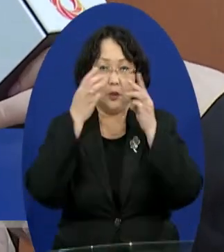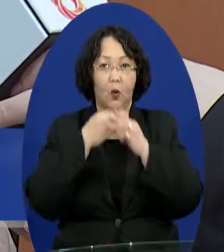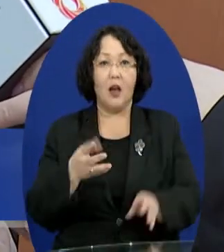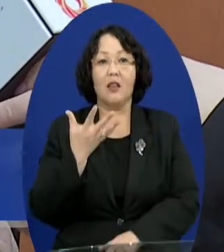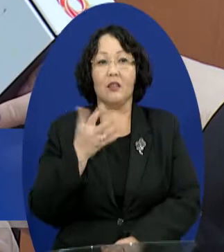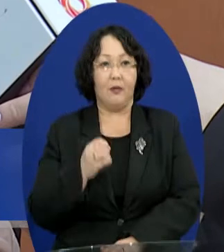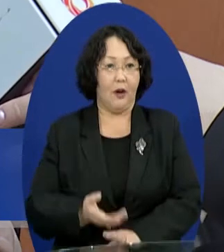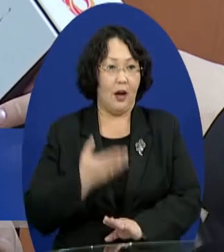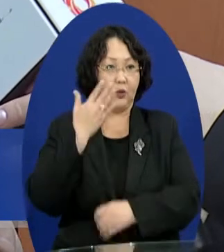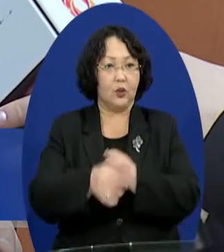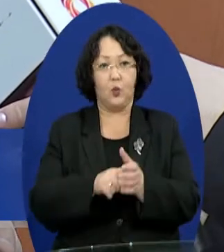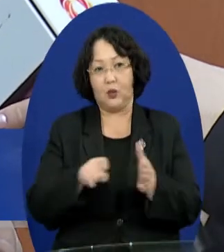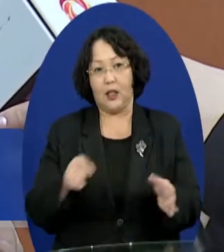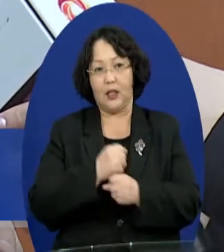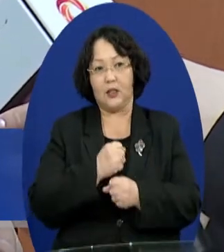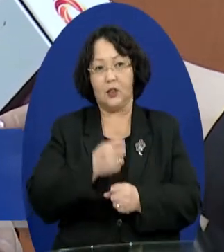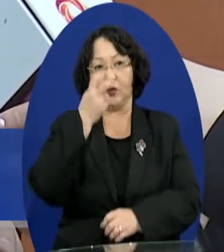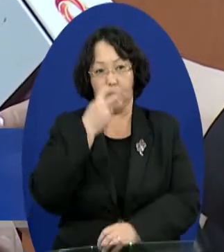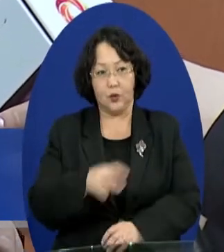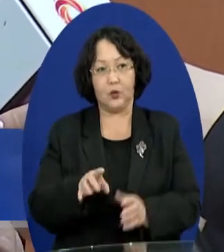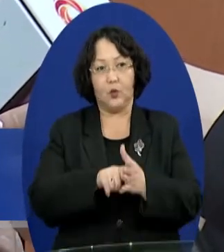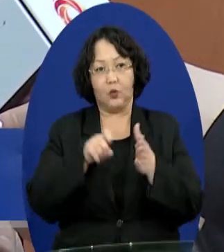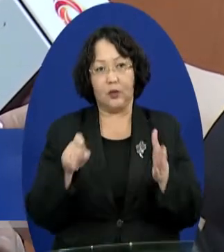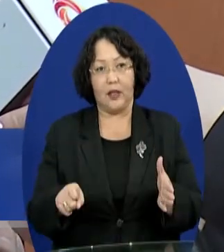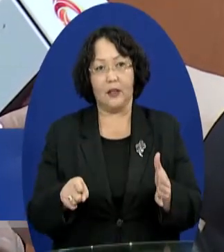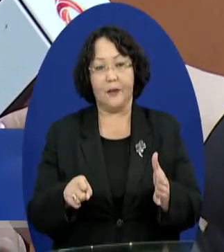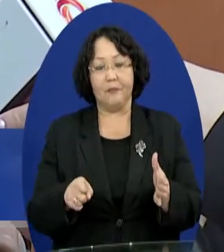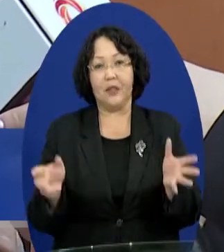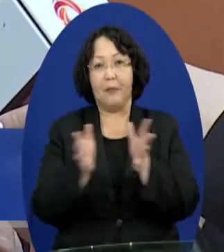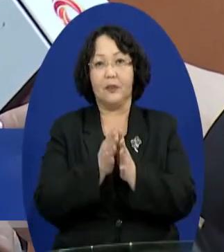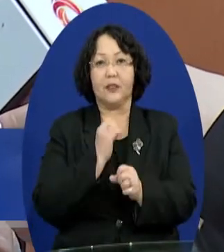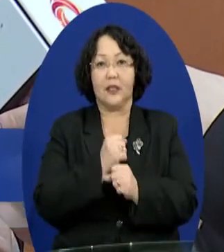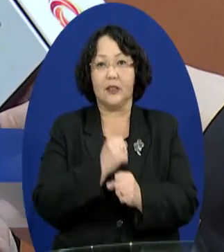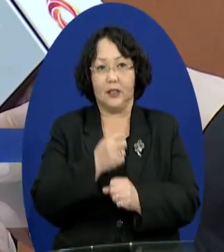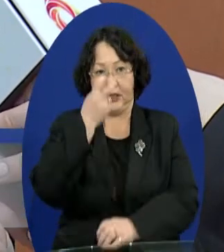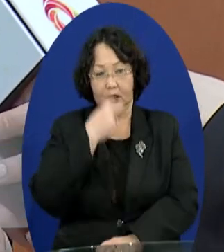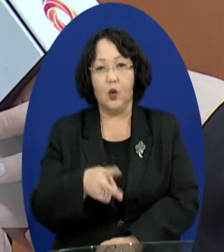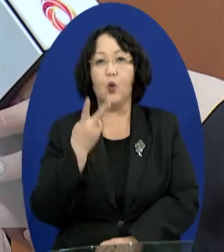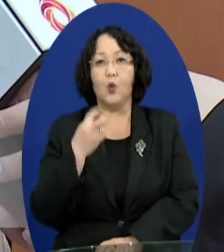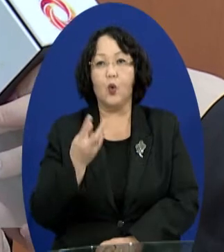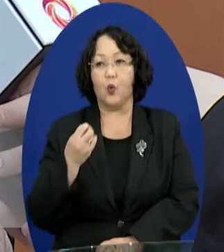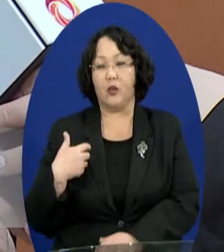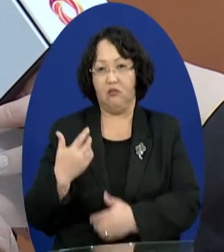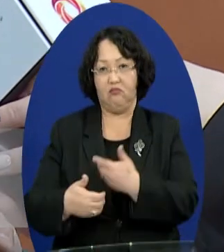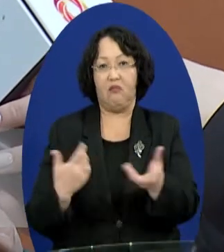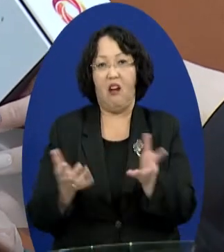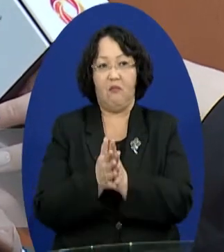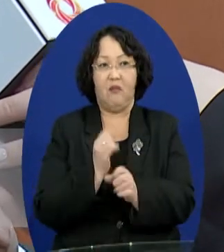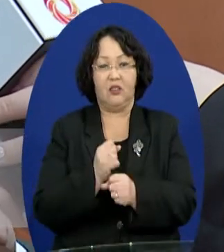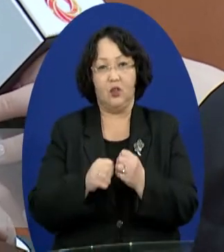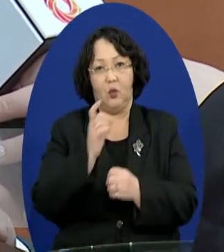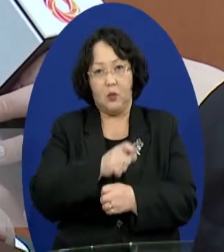жил ажиллах хугацаанд хамтран ажилласан үе үеийн хамт олон багш